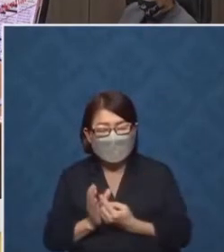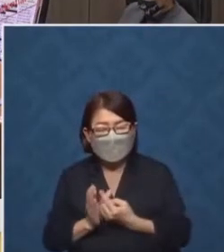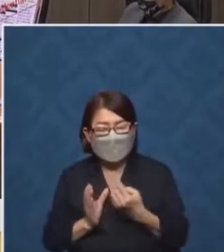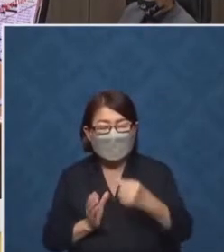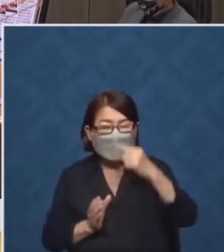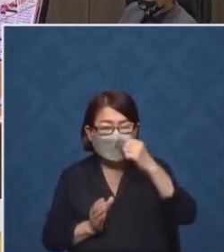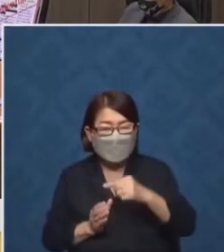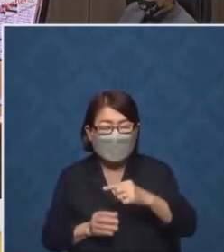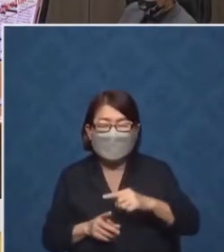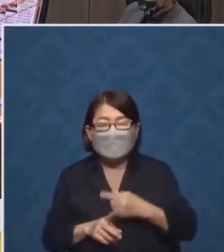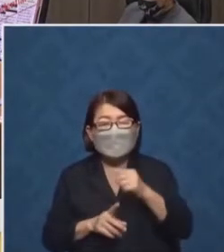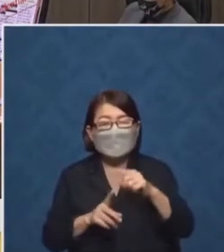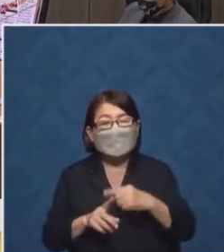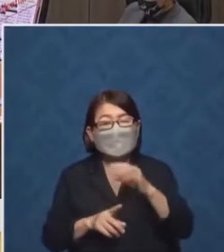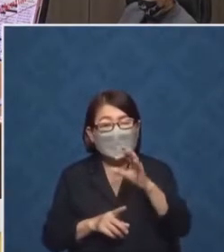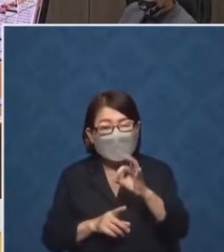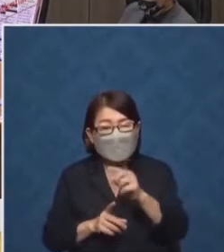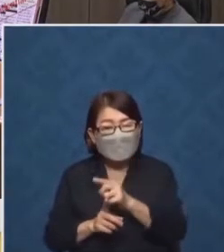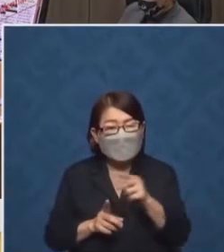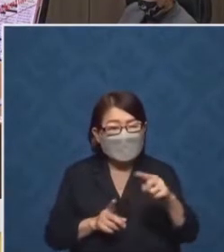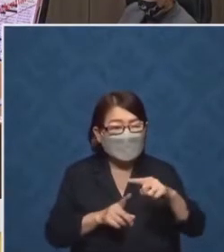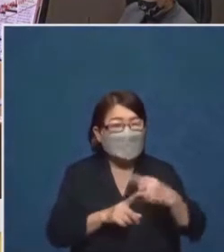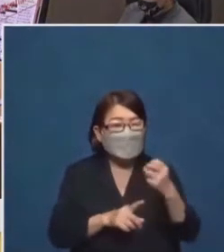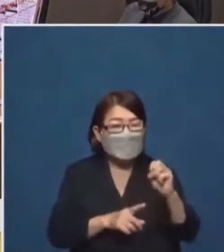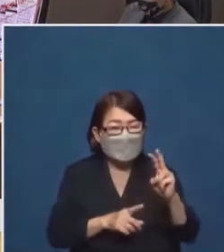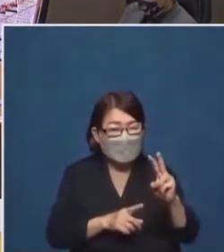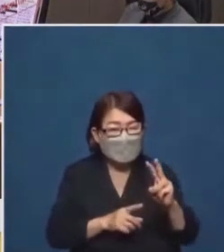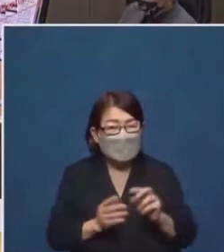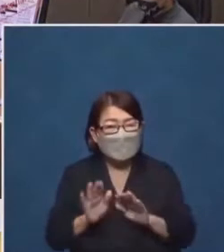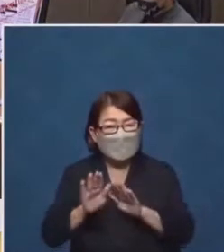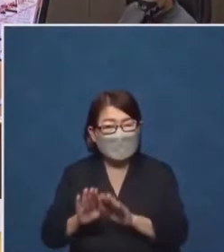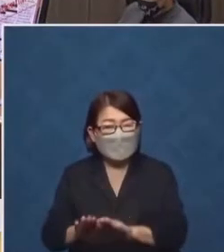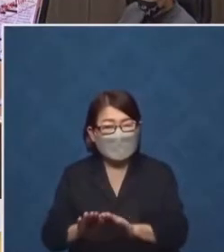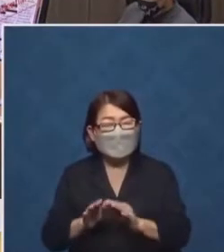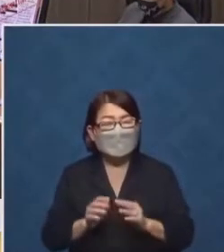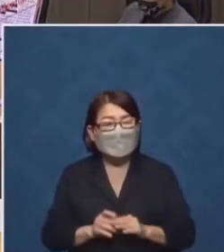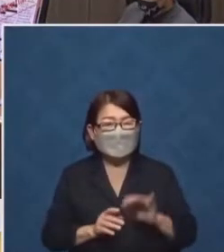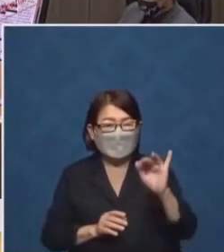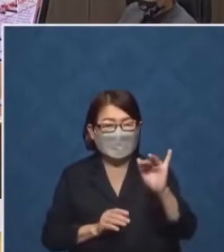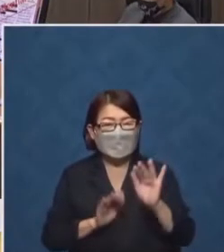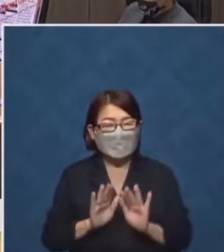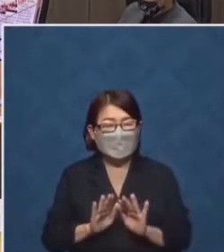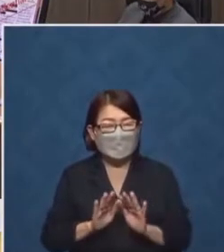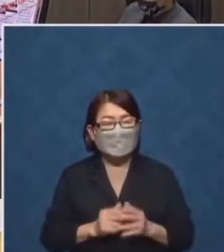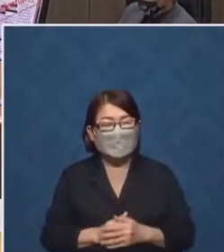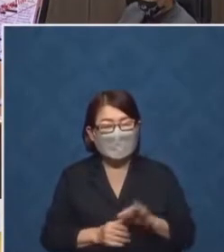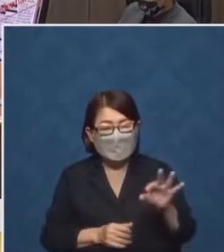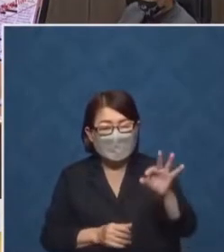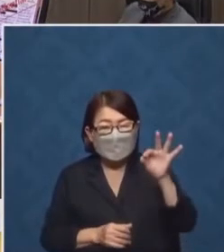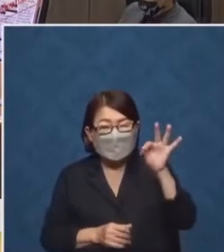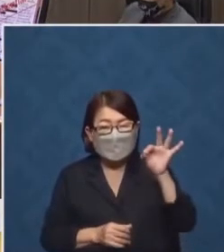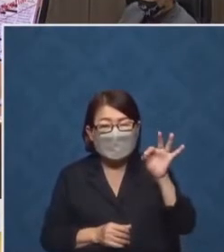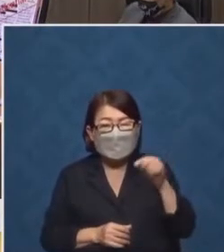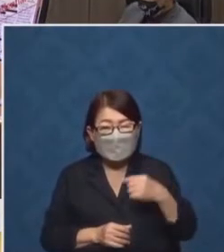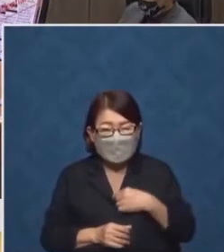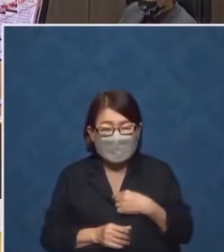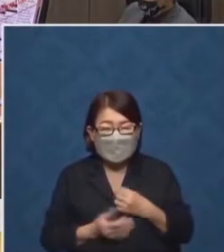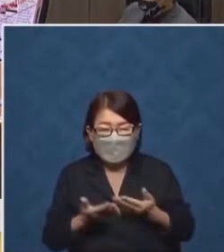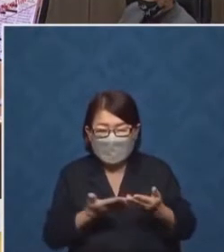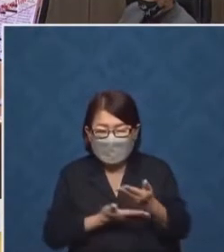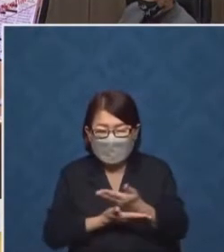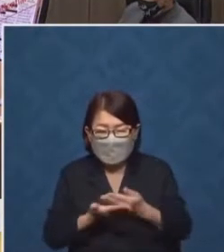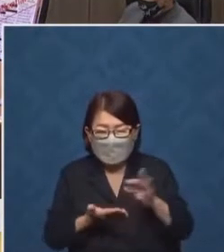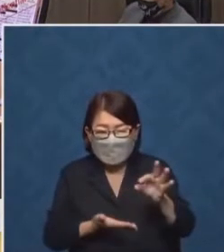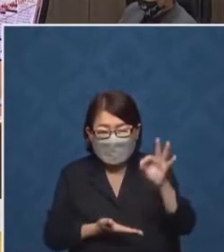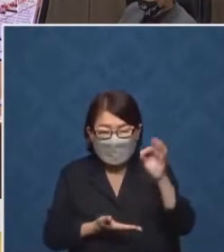ตั้งแต่เดอนกันยายนจนถงเดือนทัวาคม ผมวากลงครับ ผมยไมได้ใช้ผมเลือกเอามาแต่อัที่ผมได้พิจารณาแล